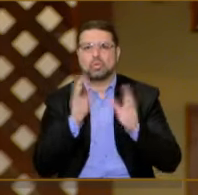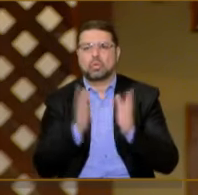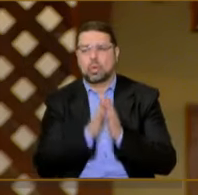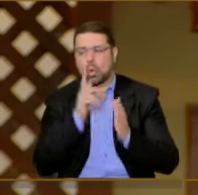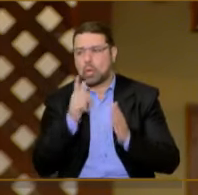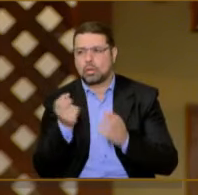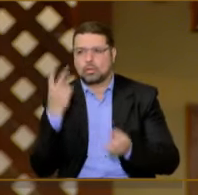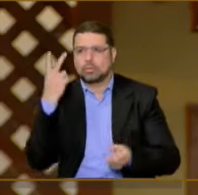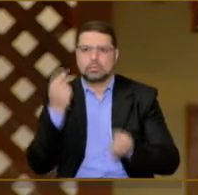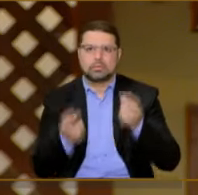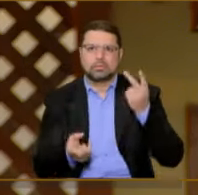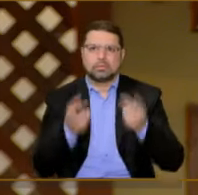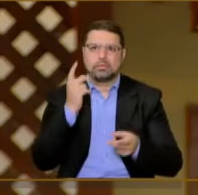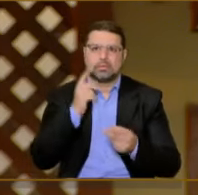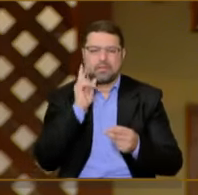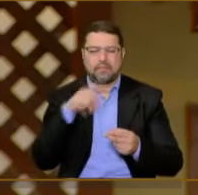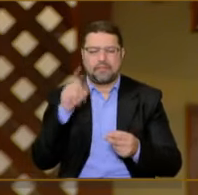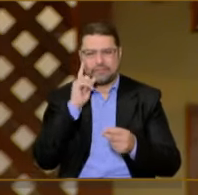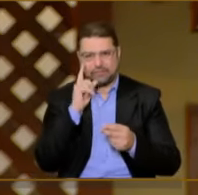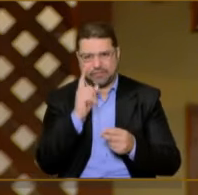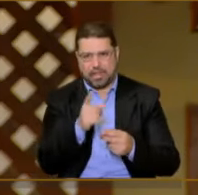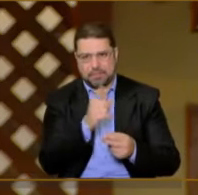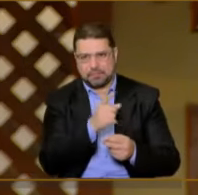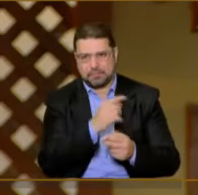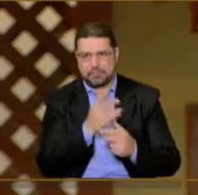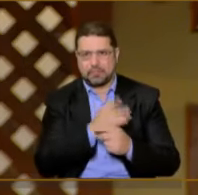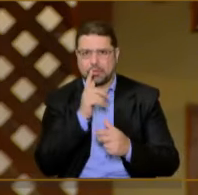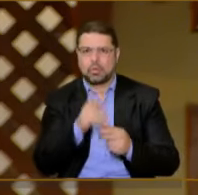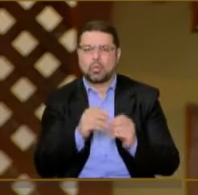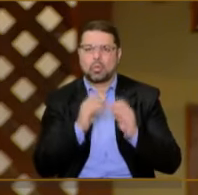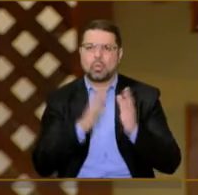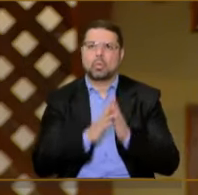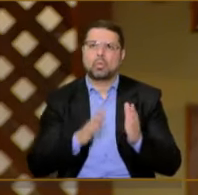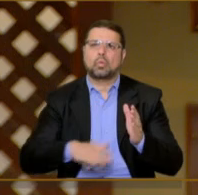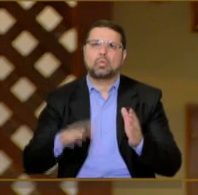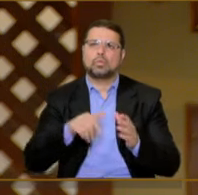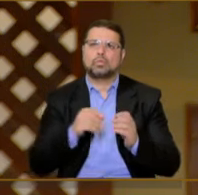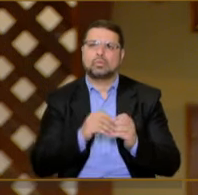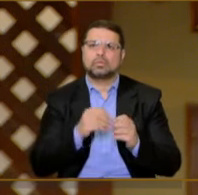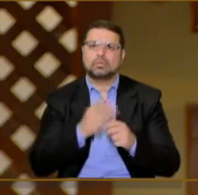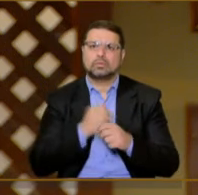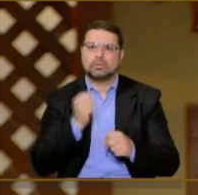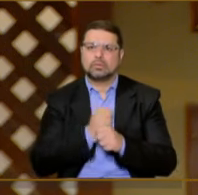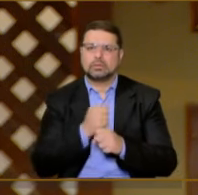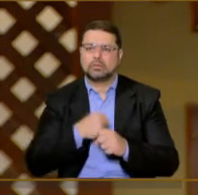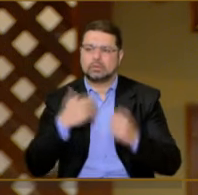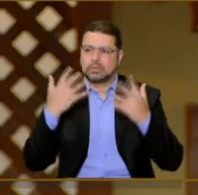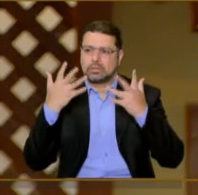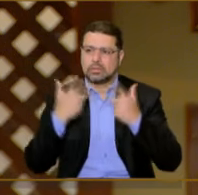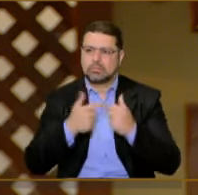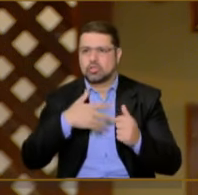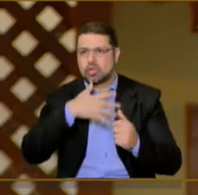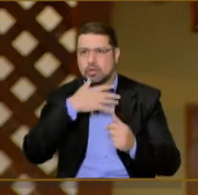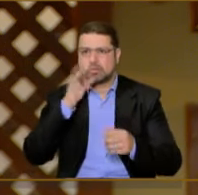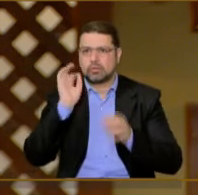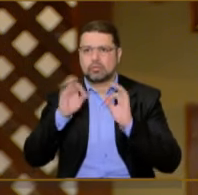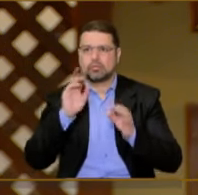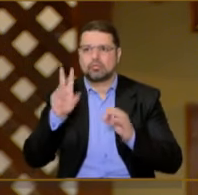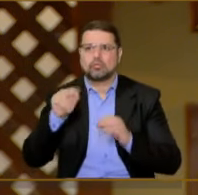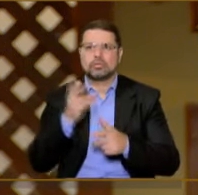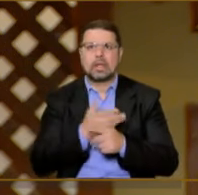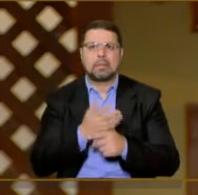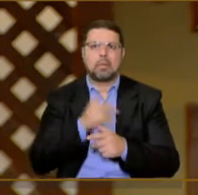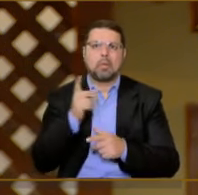كل واحد يطلع الكلام بقى اللي انت فاهمه ويبدا بقى كل واحد يصفي حساباته مع المشايخ كما لو كانوا هم